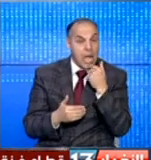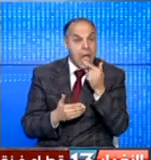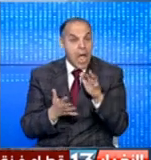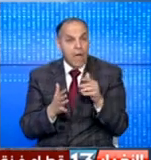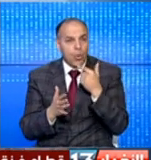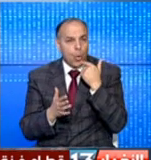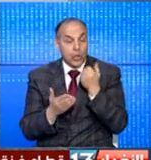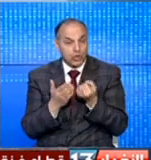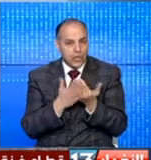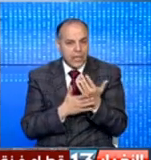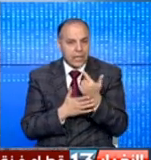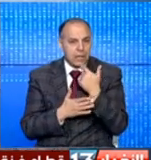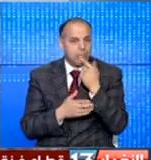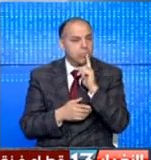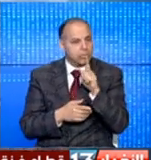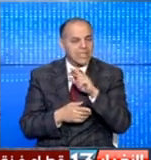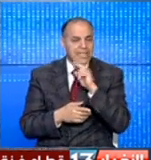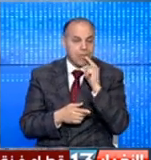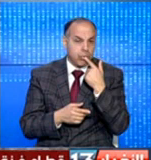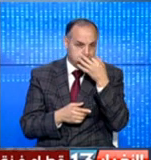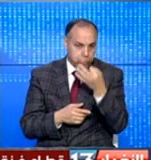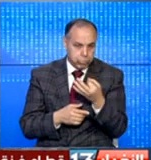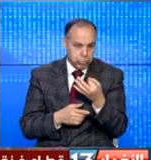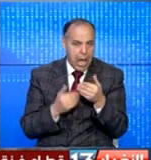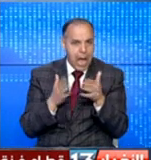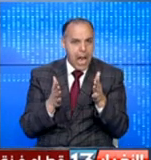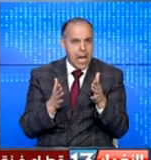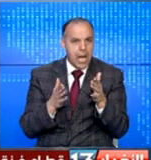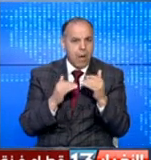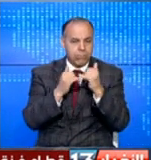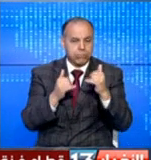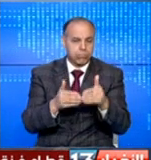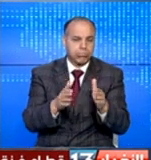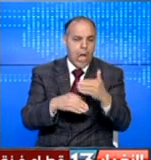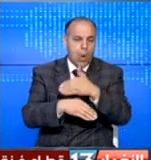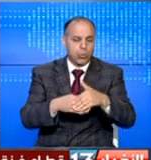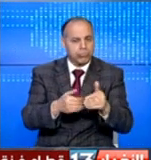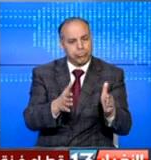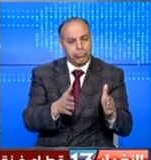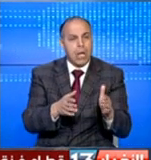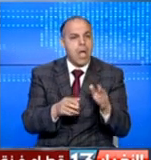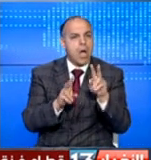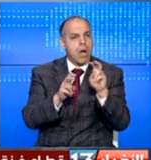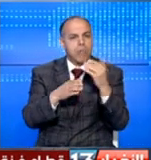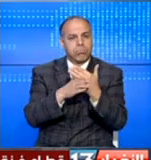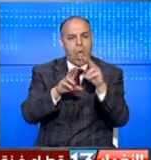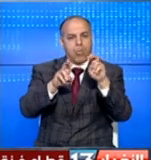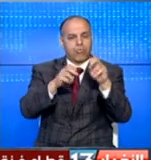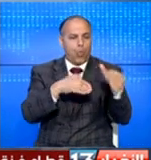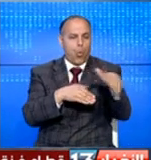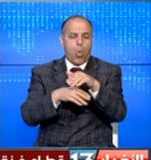خلفية هذا التطور، أمرت سلطات الاحتلال الإسرائيلي بفتح الملاجئ في البلدات الحدودية وعلقت الدروس في